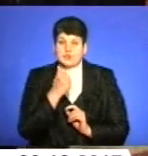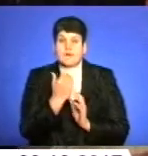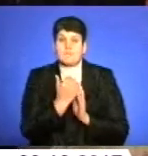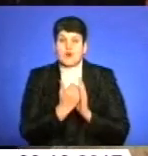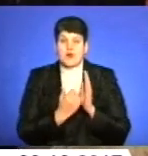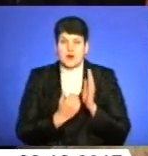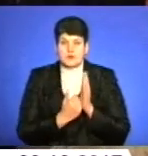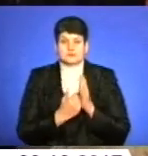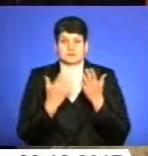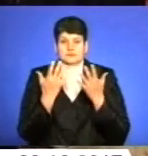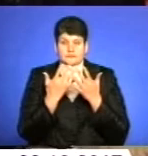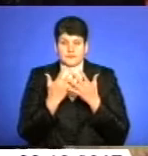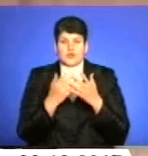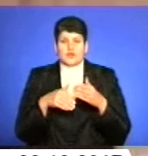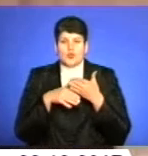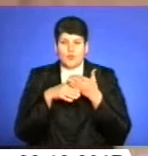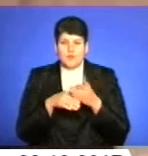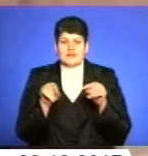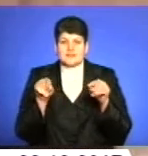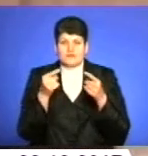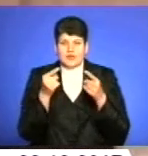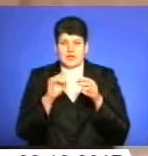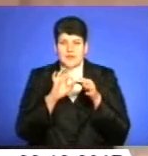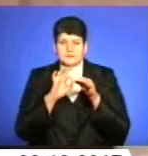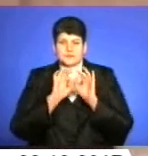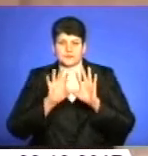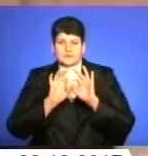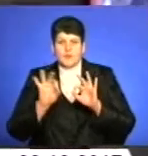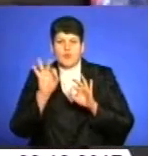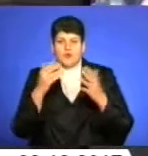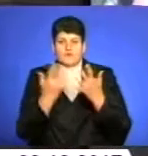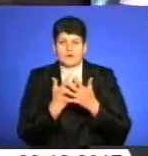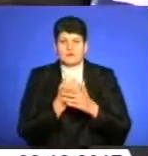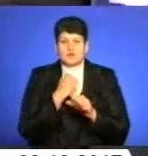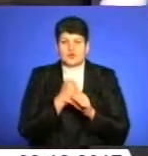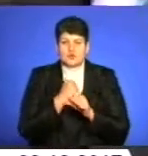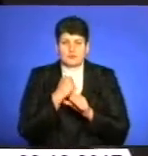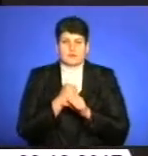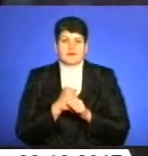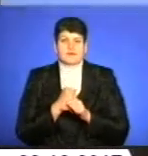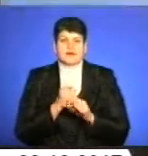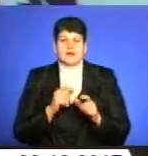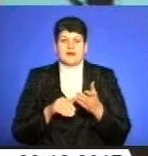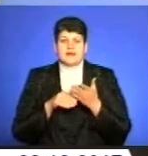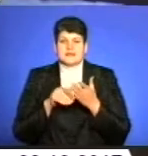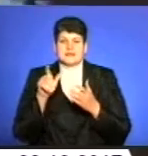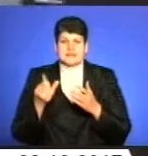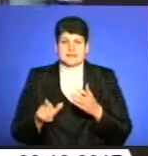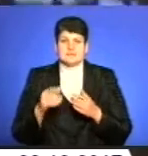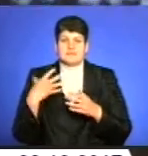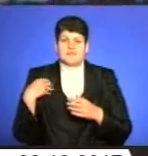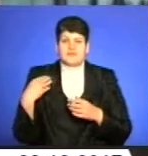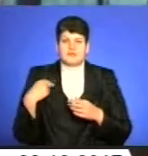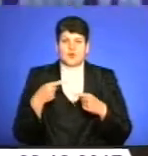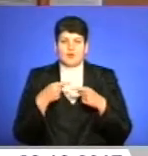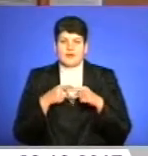комплекс, який допомагає у створенні тифлокоментарів для фільмів, розробив кандидат технічних наук, асистент Національного університету Львівська політехніка